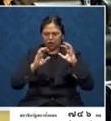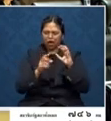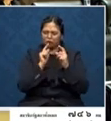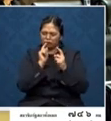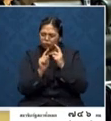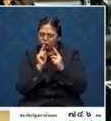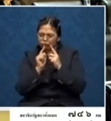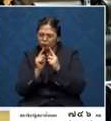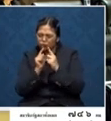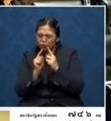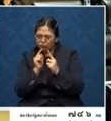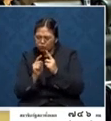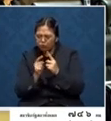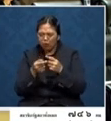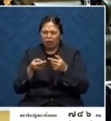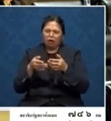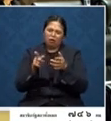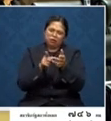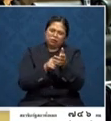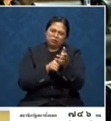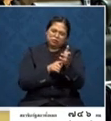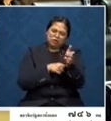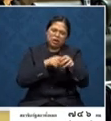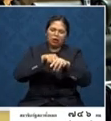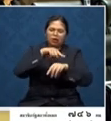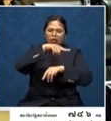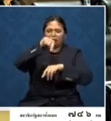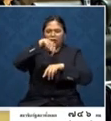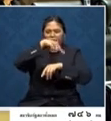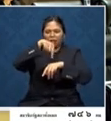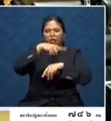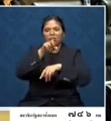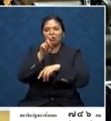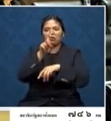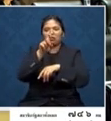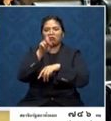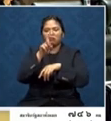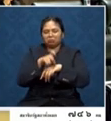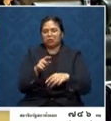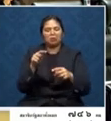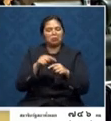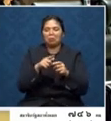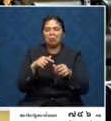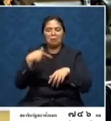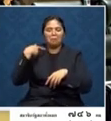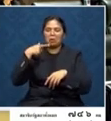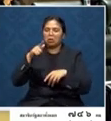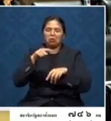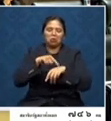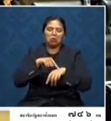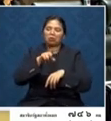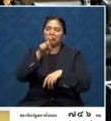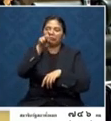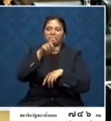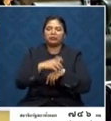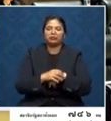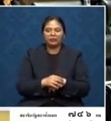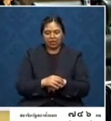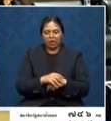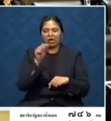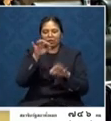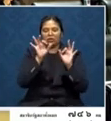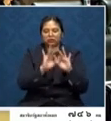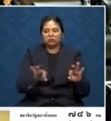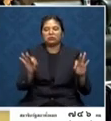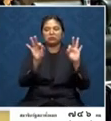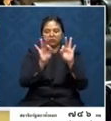รื่อยๆทำให้ล่าช้ากินเวลาการเจรจานานค่ะไม่ทันกับการใช้ประโยชน์ดังนั้นนี่จึงเป็นงานใหญ่อีกชิ้นหนึ่ง